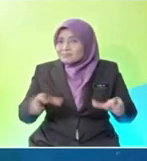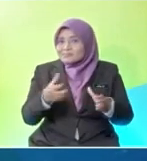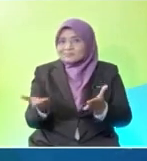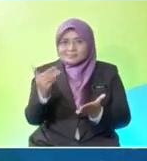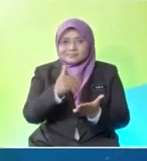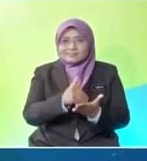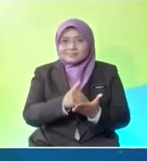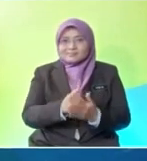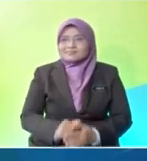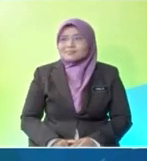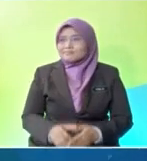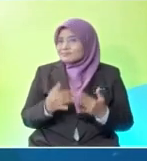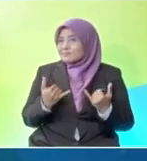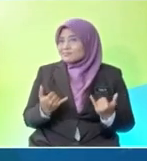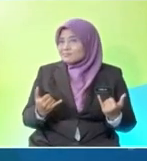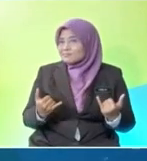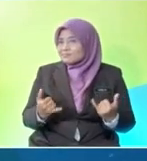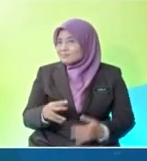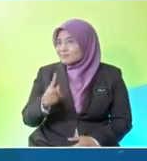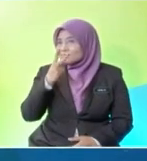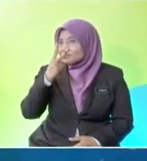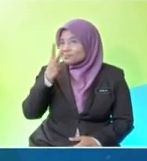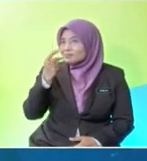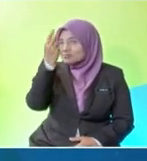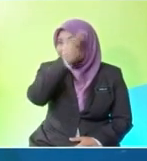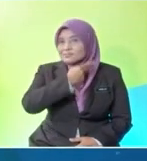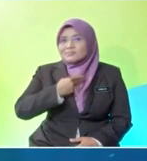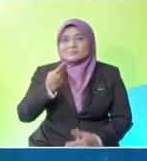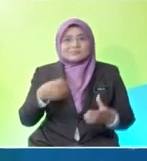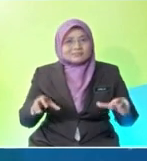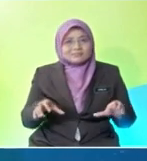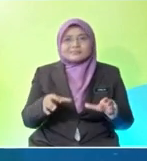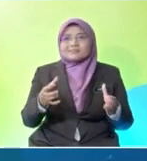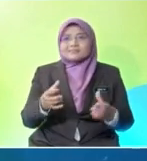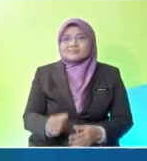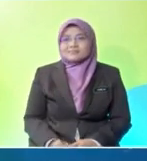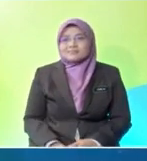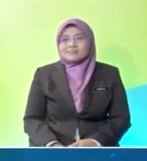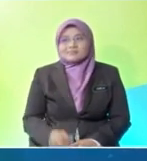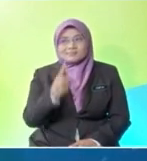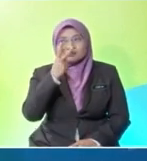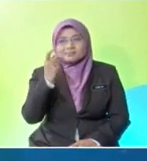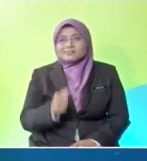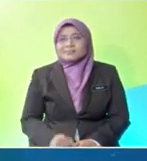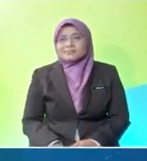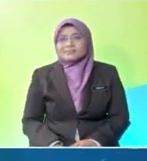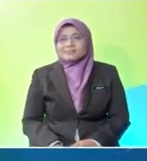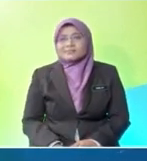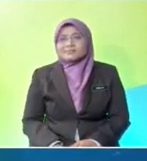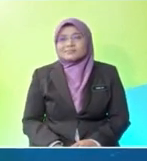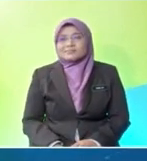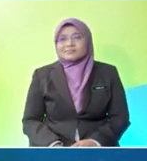sekarang kita perhatikan di numpuk di atas sebelah kanan yang bawahnya dalam kotak berwarna jingga itu 1023